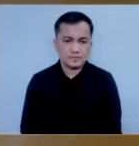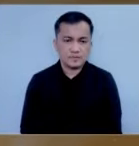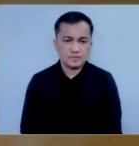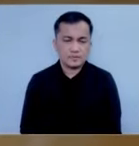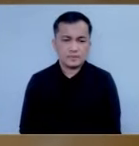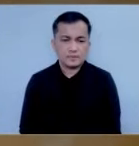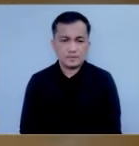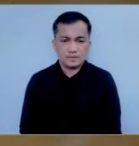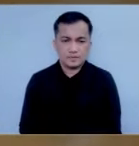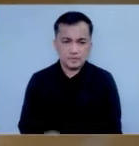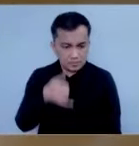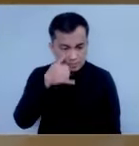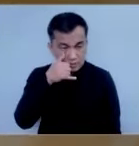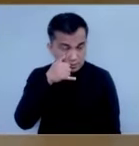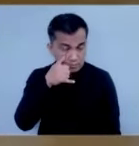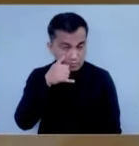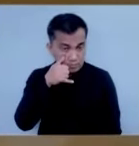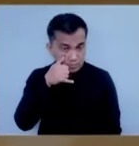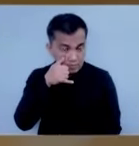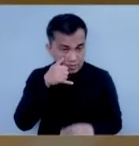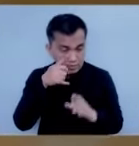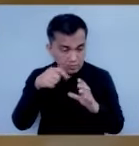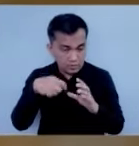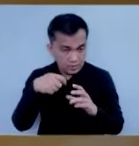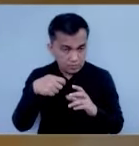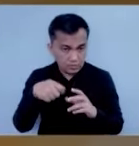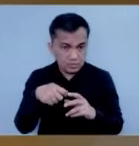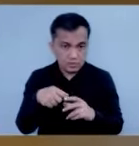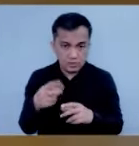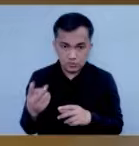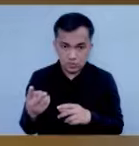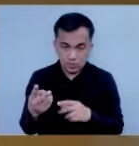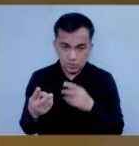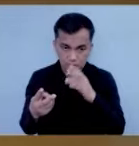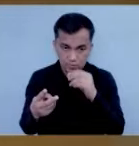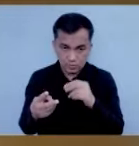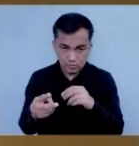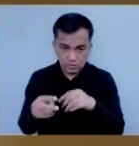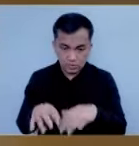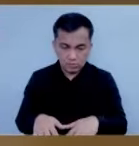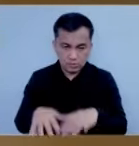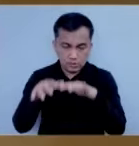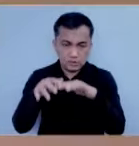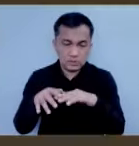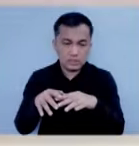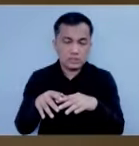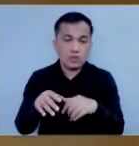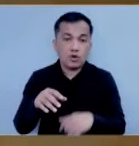Sa aerial video na yan, makikita ang 2 lalaking tinangay ng baha sa bansang Oman.